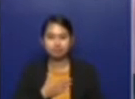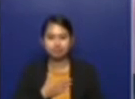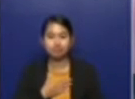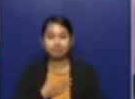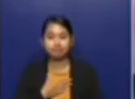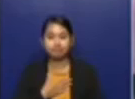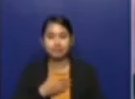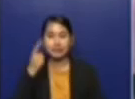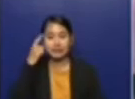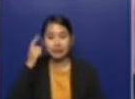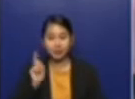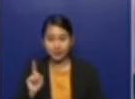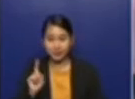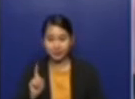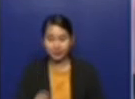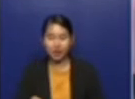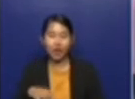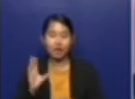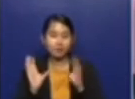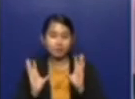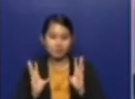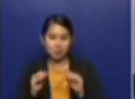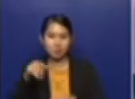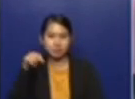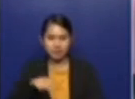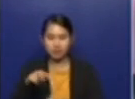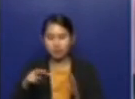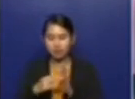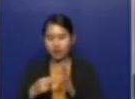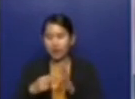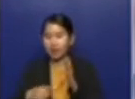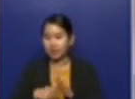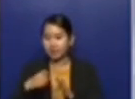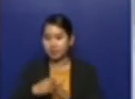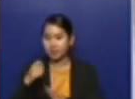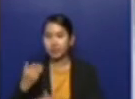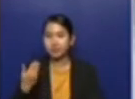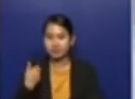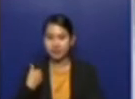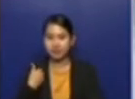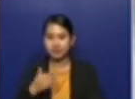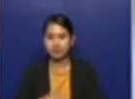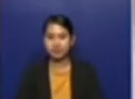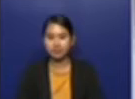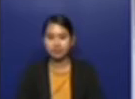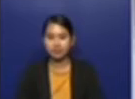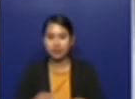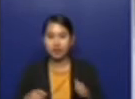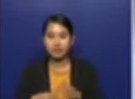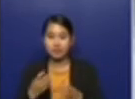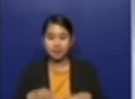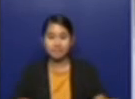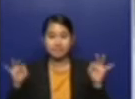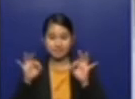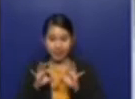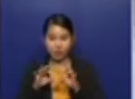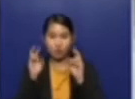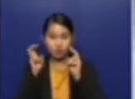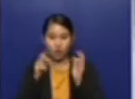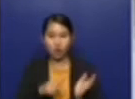แห่งนี้เป็นสภาที่มีเหตุมีผลเป็นสภาที่จำเป็นอย่างยิ่งต้องเสนอญัต